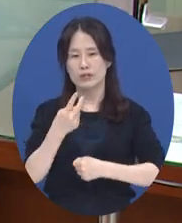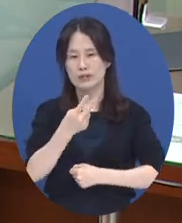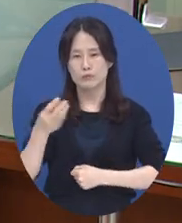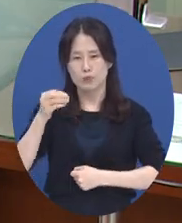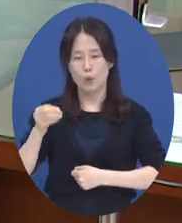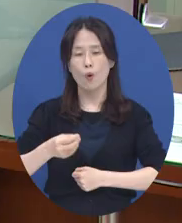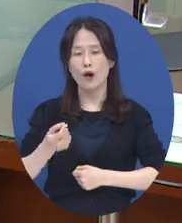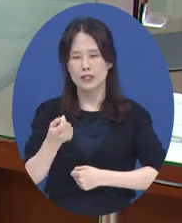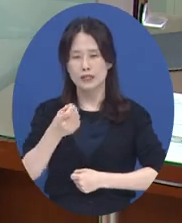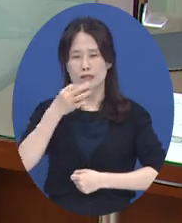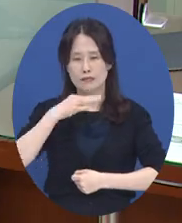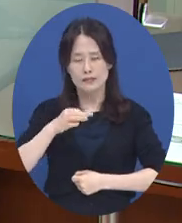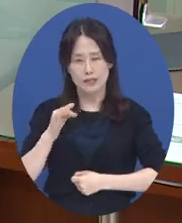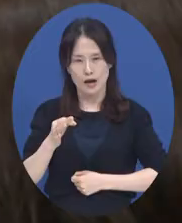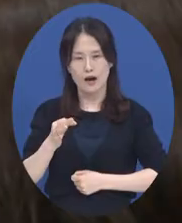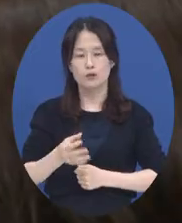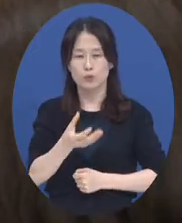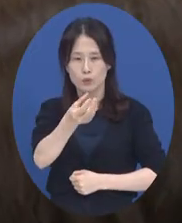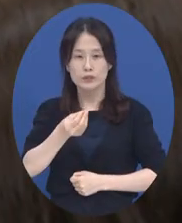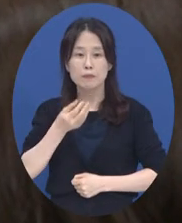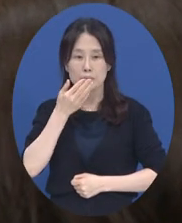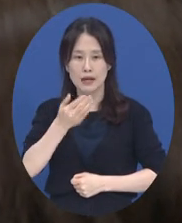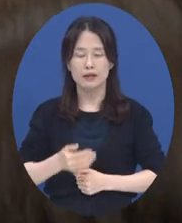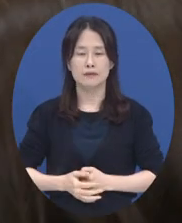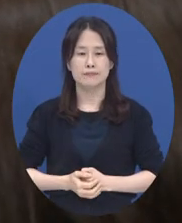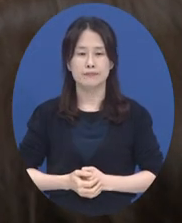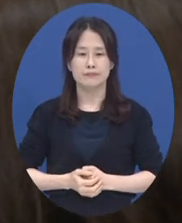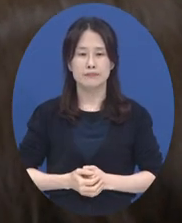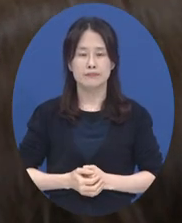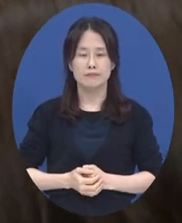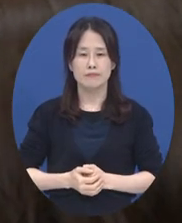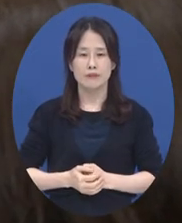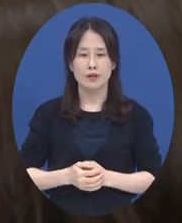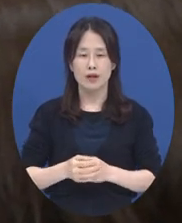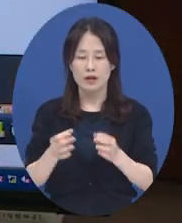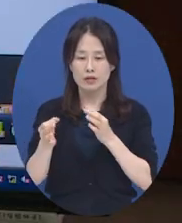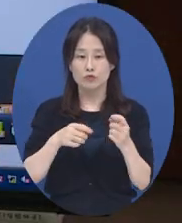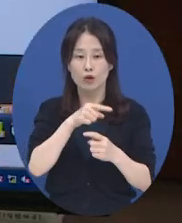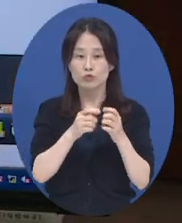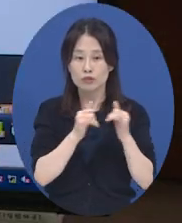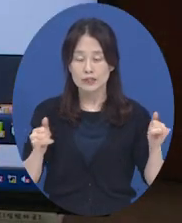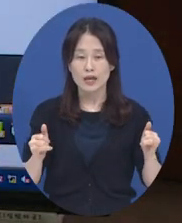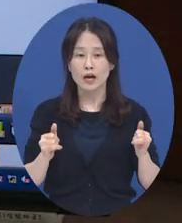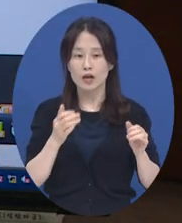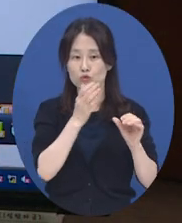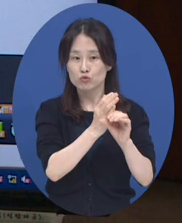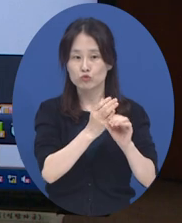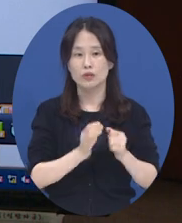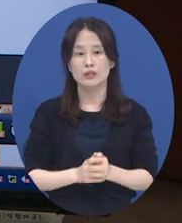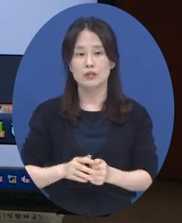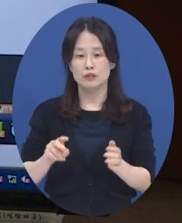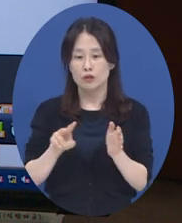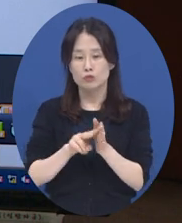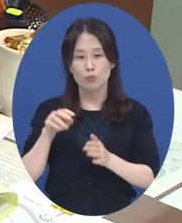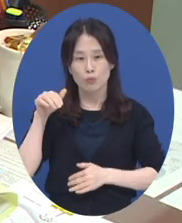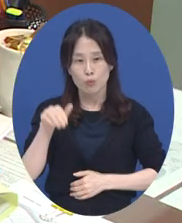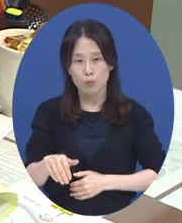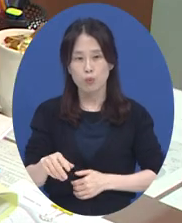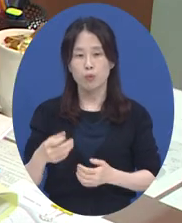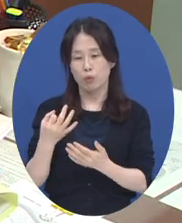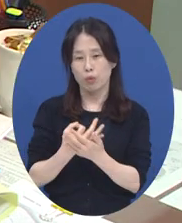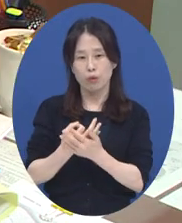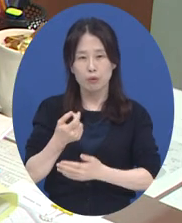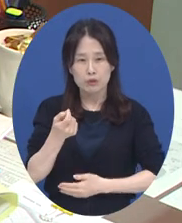2%대의 저금리로 대출이 가능합니다. 도내 영업 중인 소상공인 중에서도 저소득자와